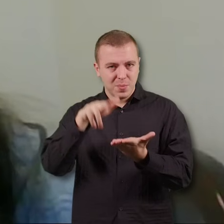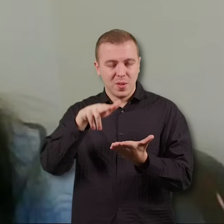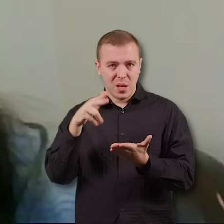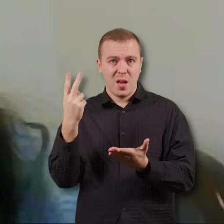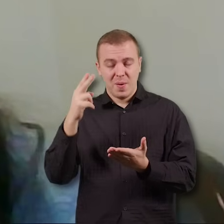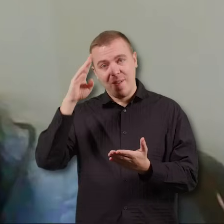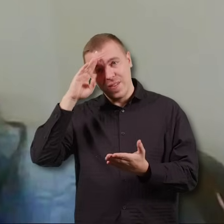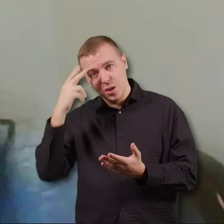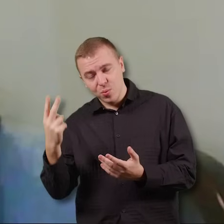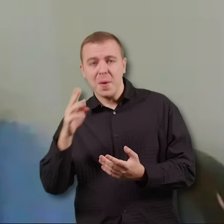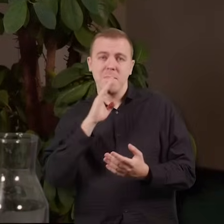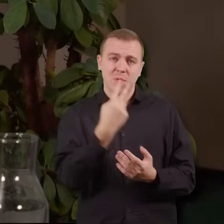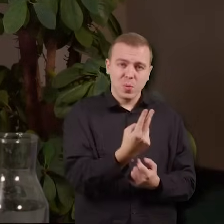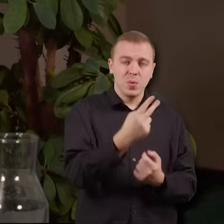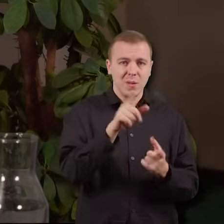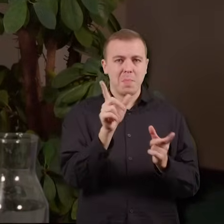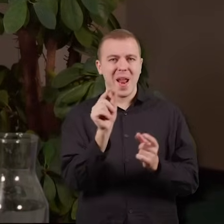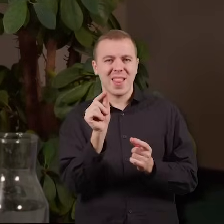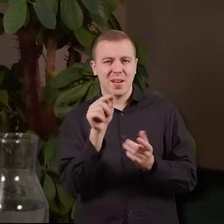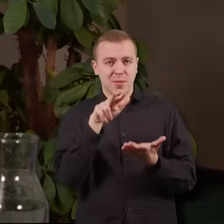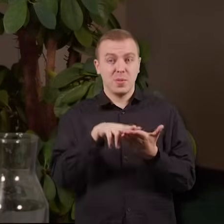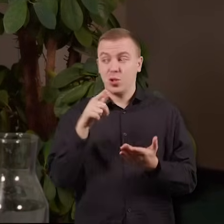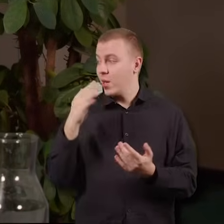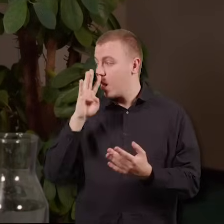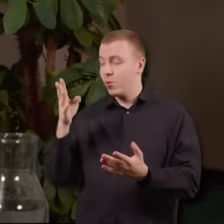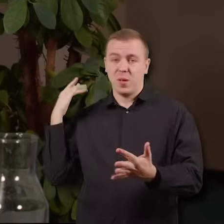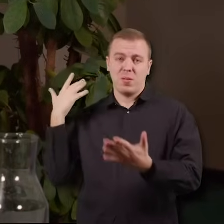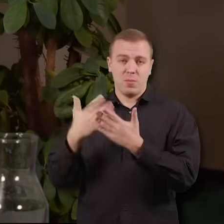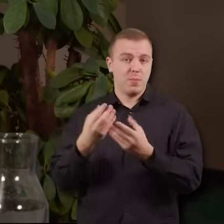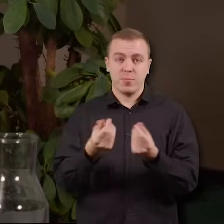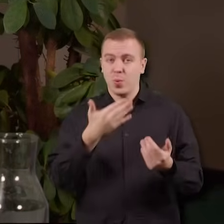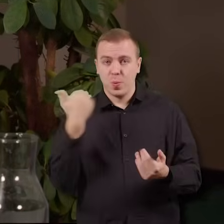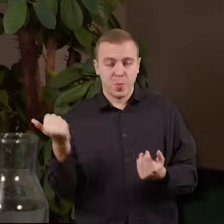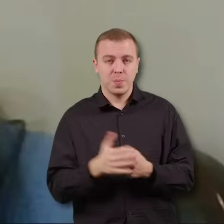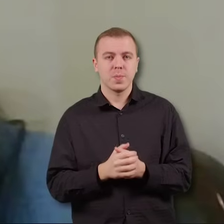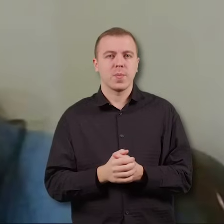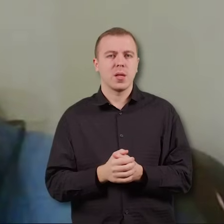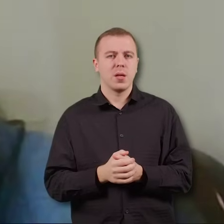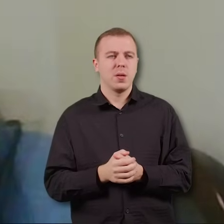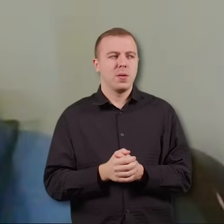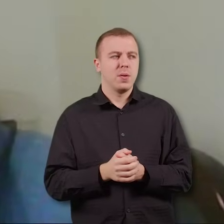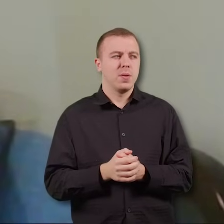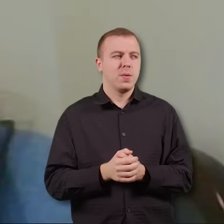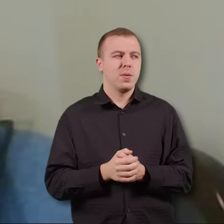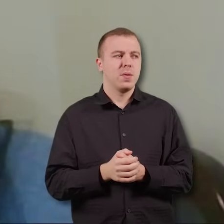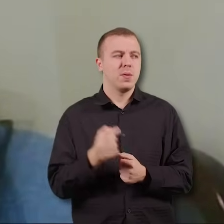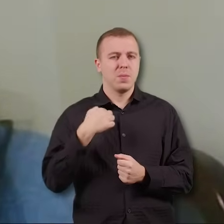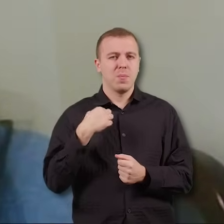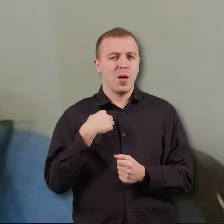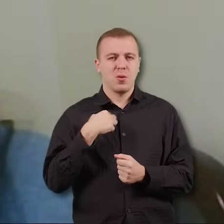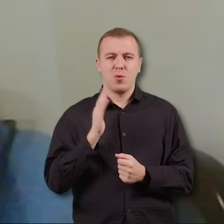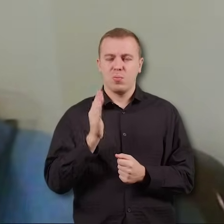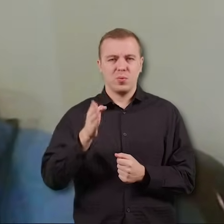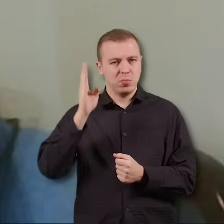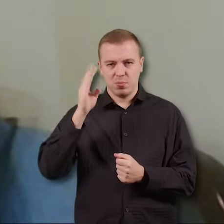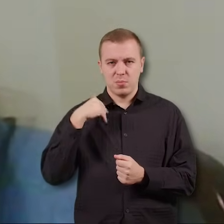lyties partnerystę, tai čia visa 4 metų kadencija šitas klausimas buvo neįspręstas. Mano ranka kils,